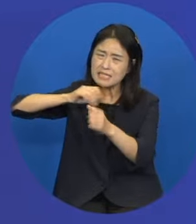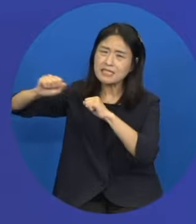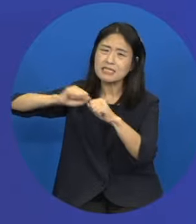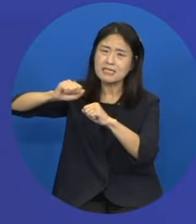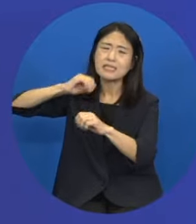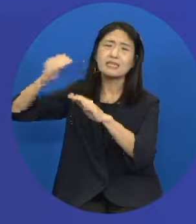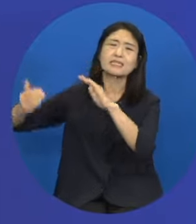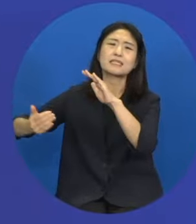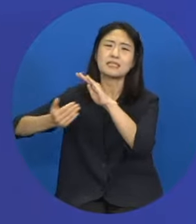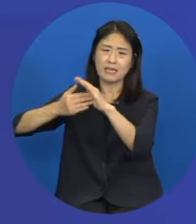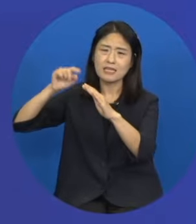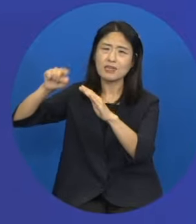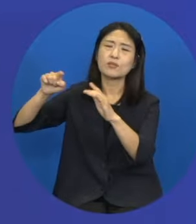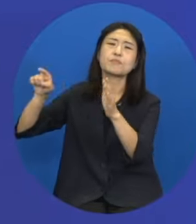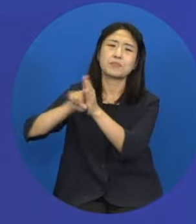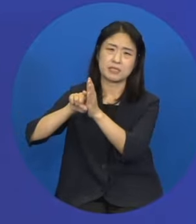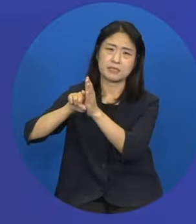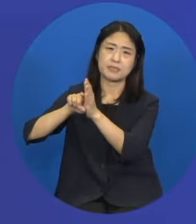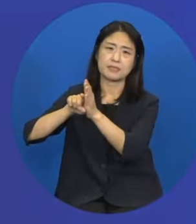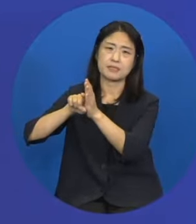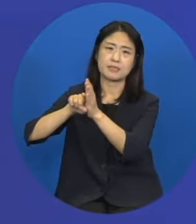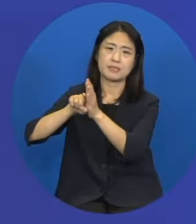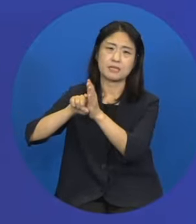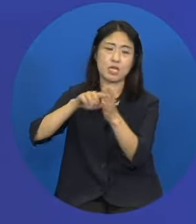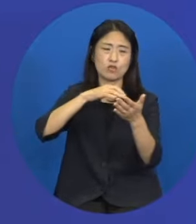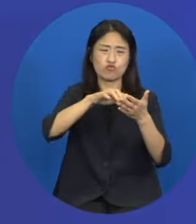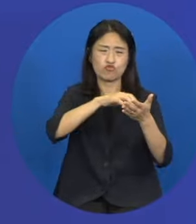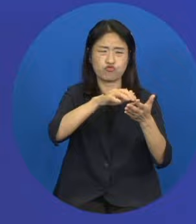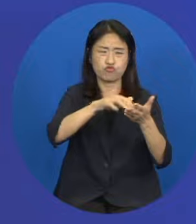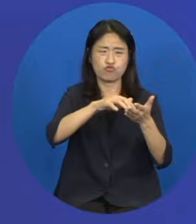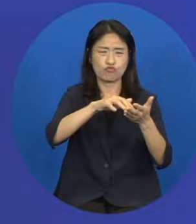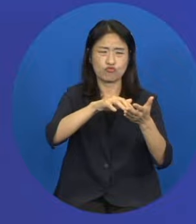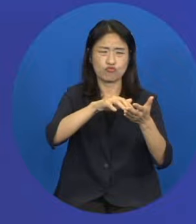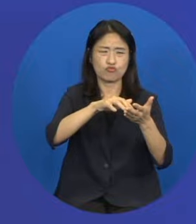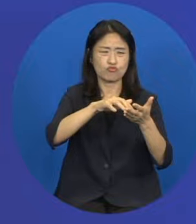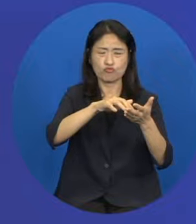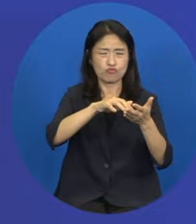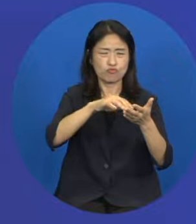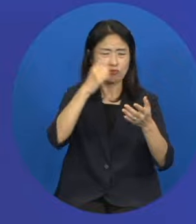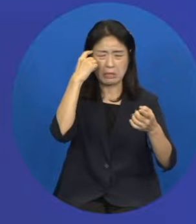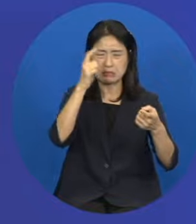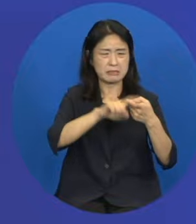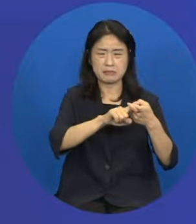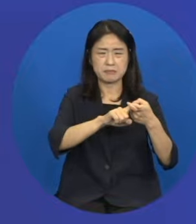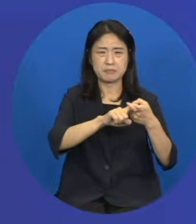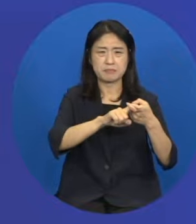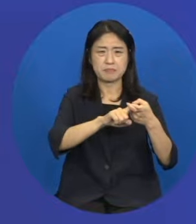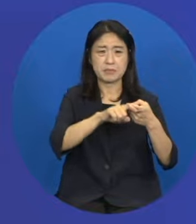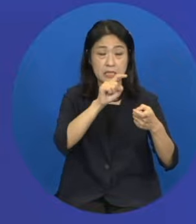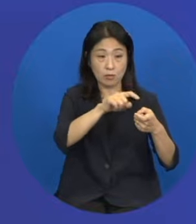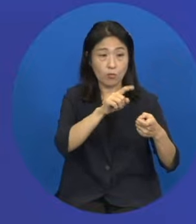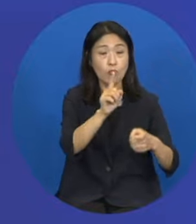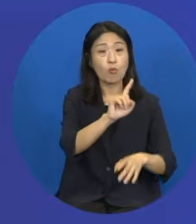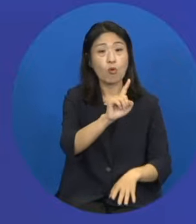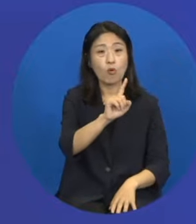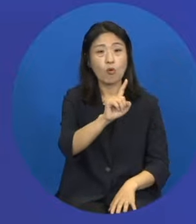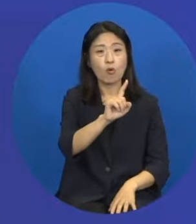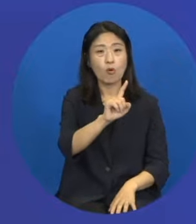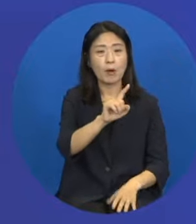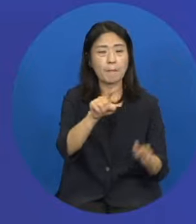믿음이죠. 그래서 여러분 숫자에 의지하는 것은 믿음의 약화